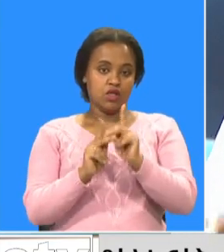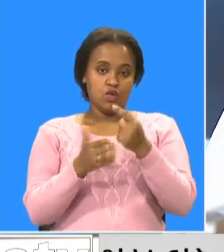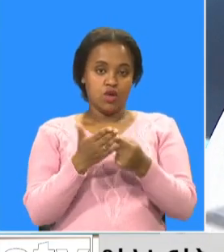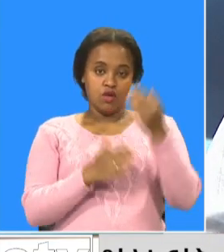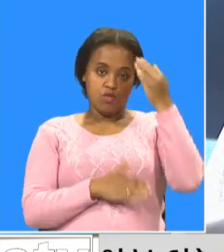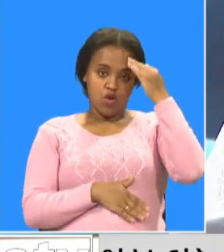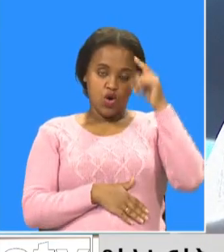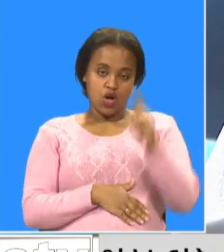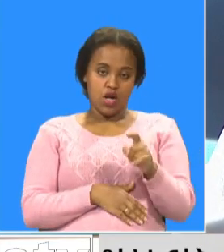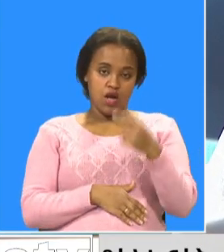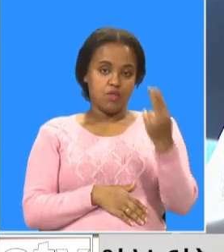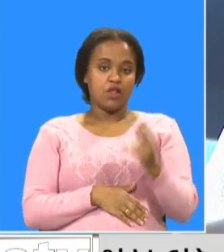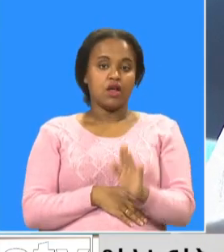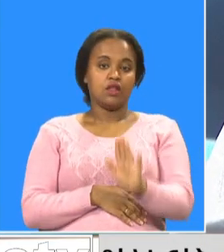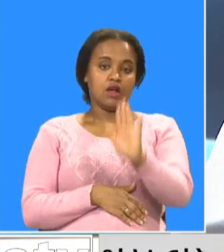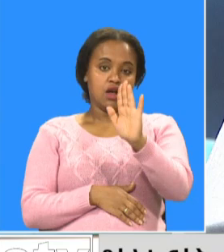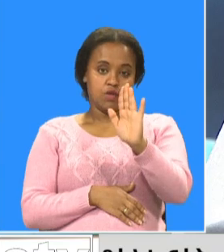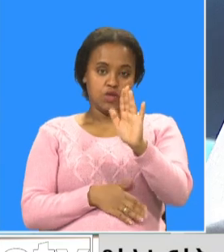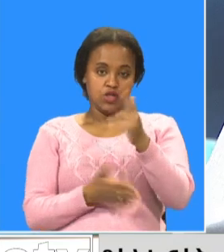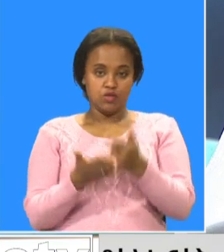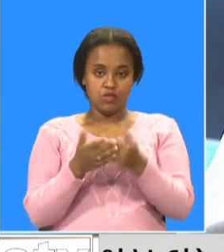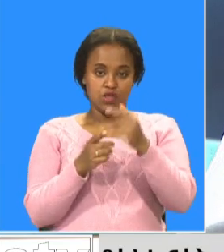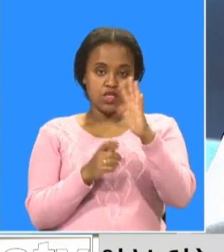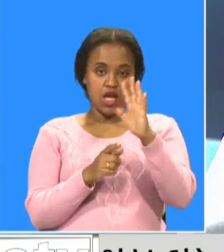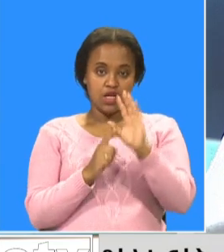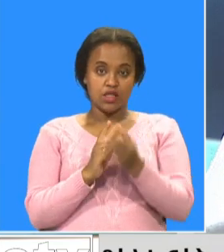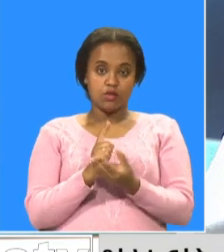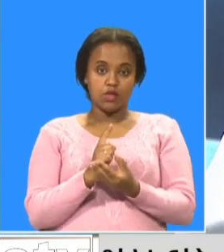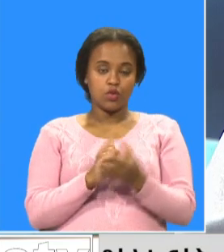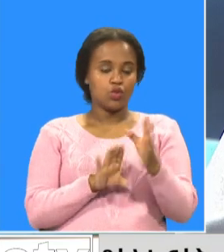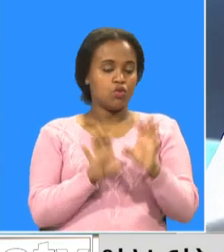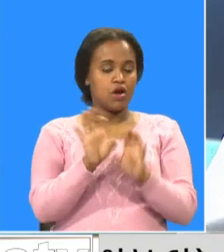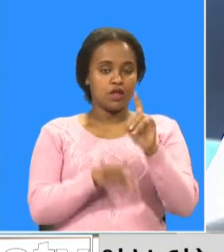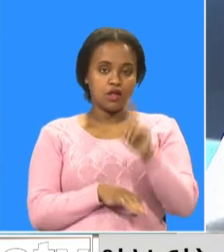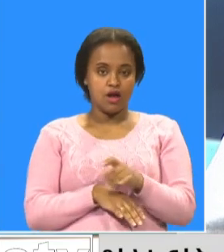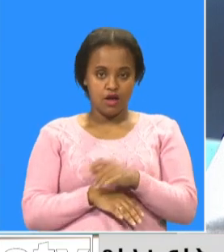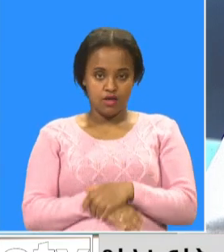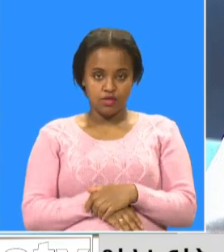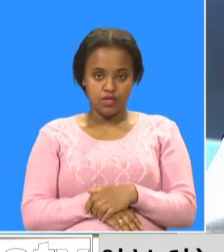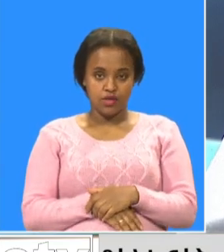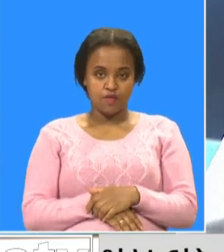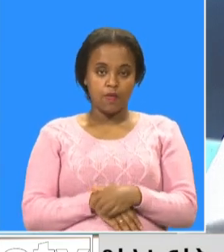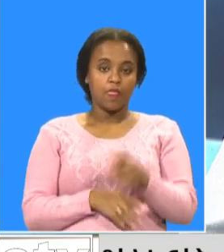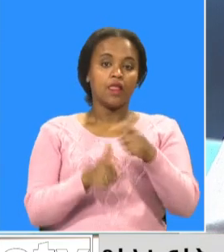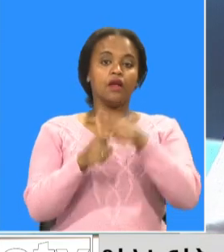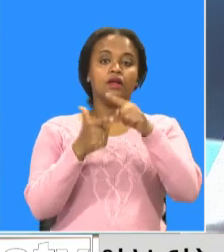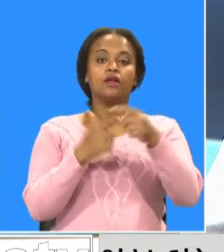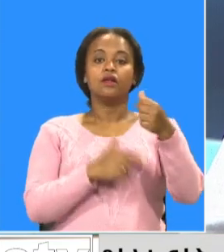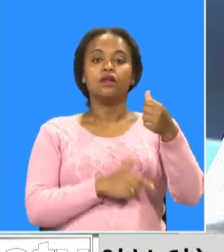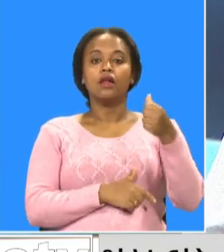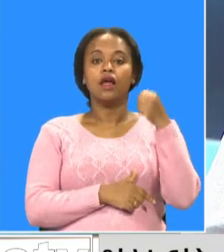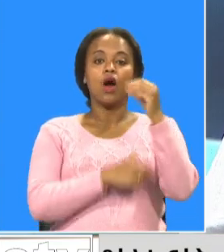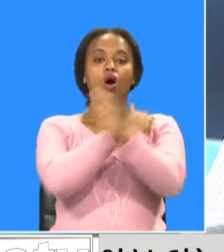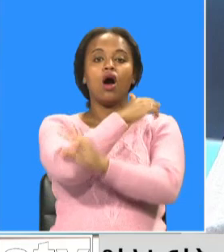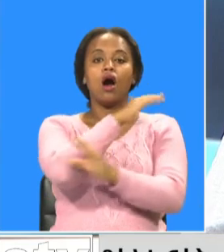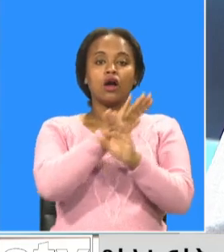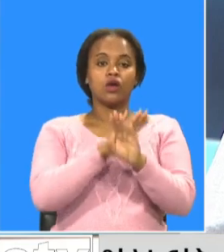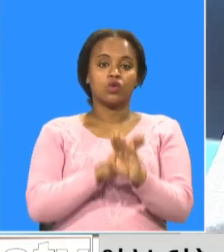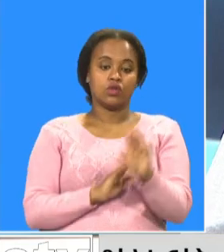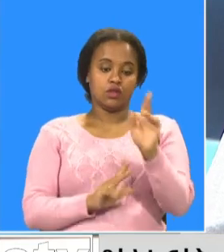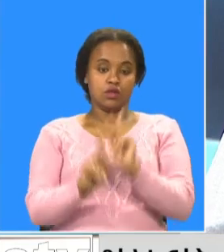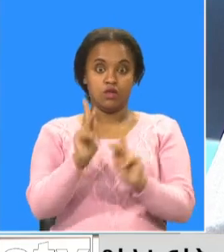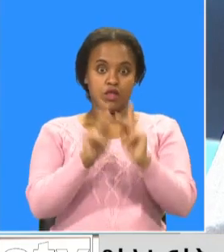ነው። አጠቃቀማችንም ደግሞ በዚህ አይነት መልኩ ማድረግ አለብን ነው። እንግዲህ ሌላው ሀገር ውስጥ በተለይ